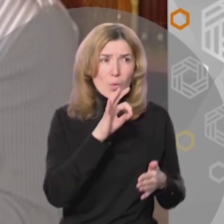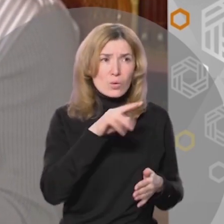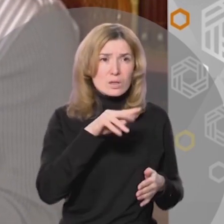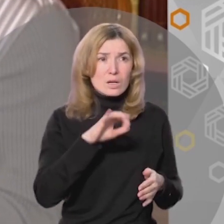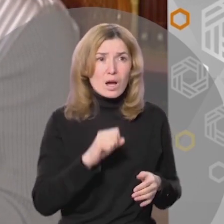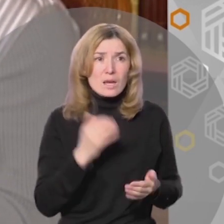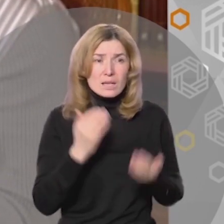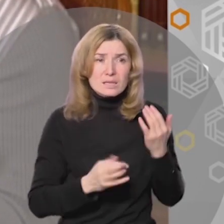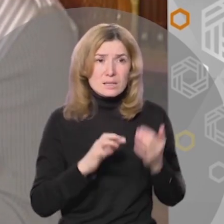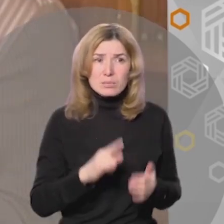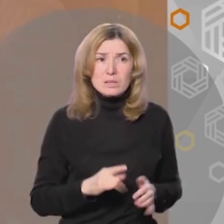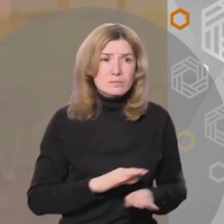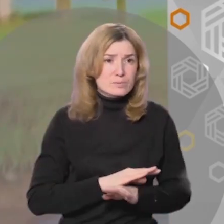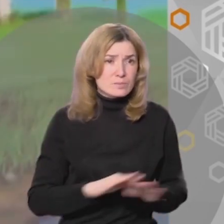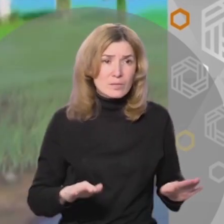Орлика,